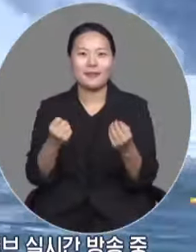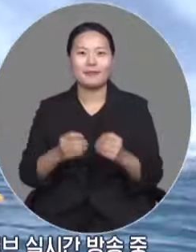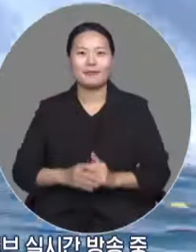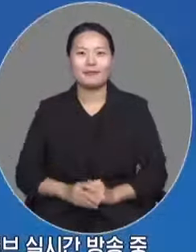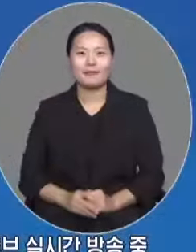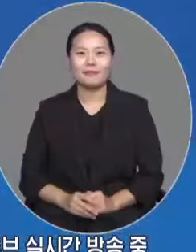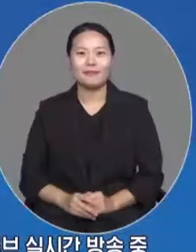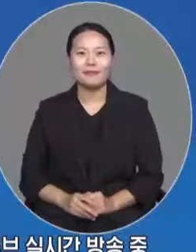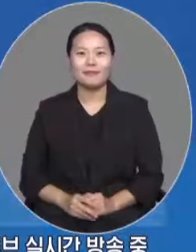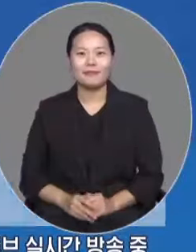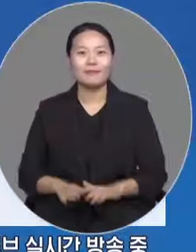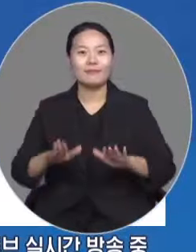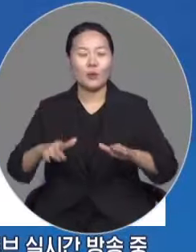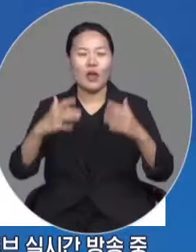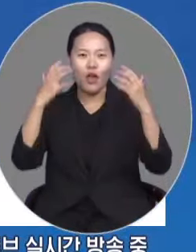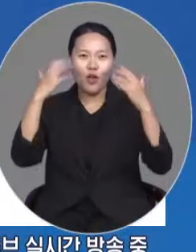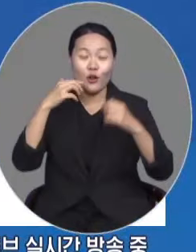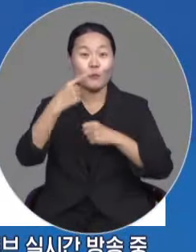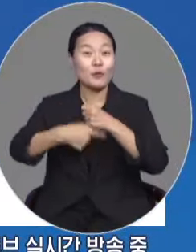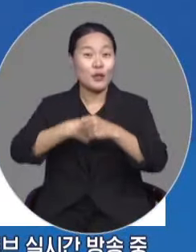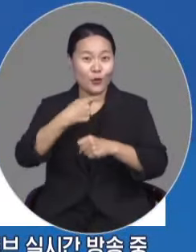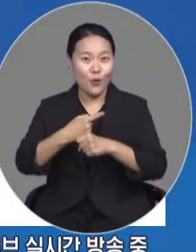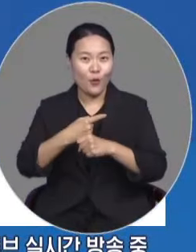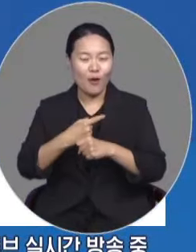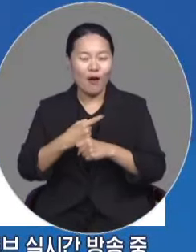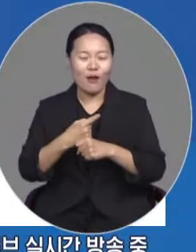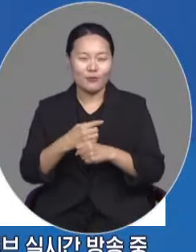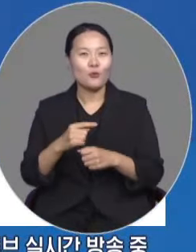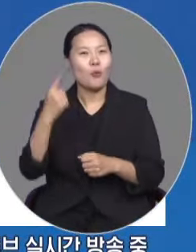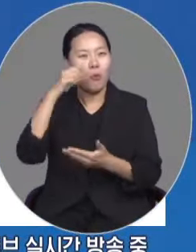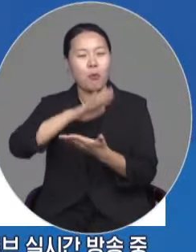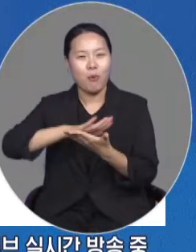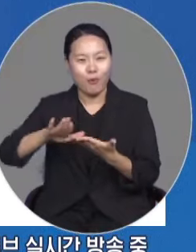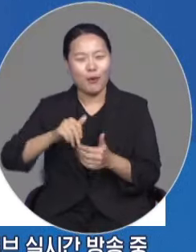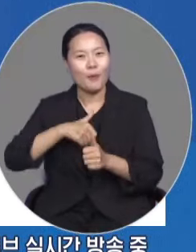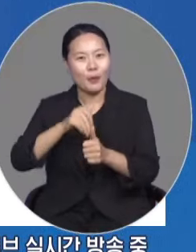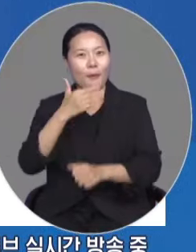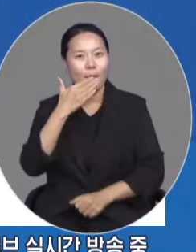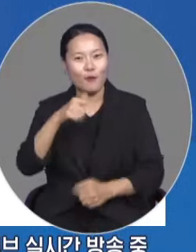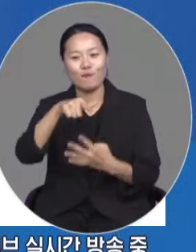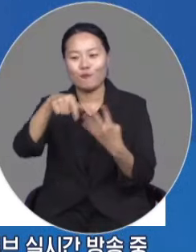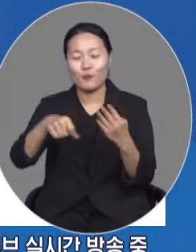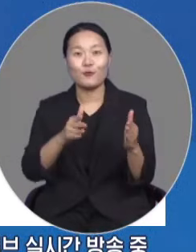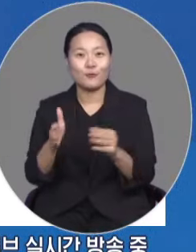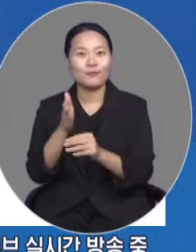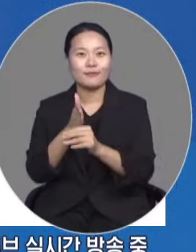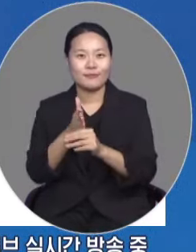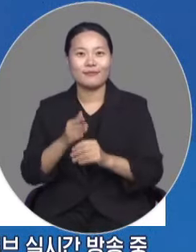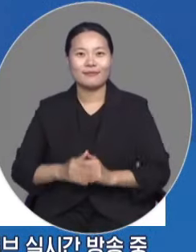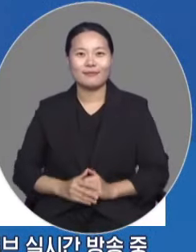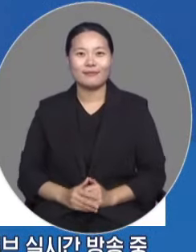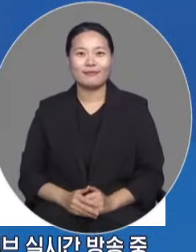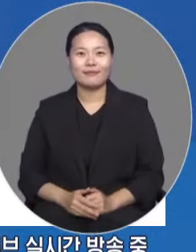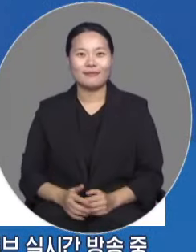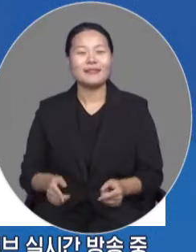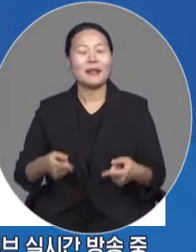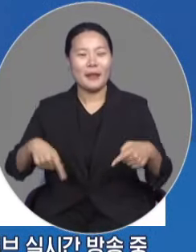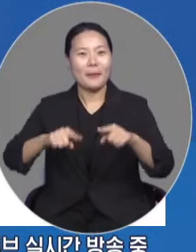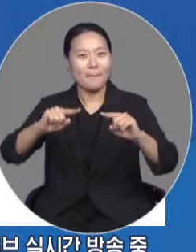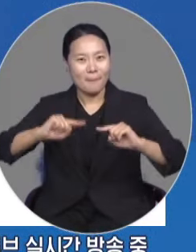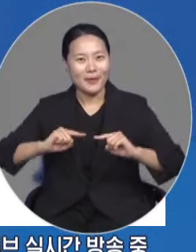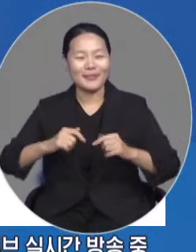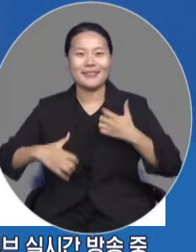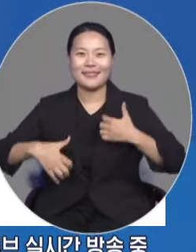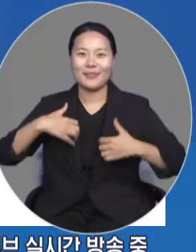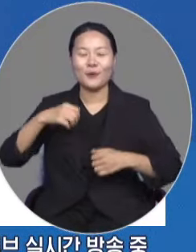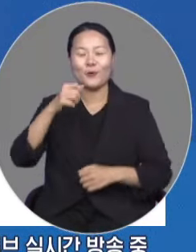이어집니다. 올 여름 한 해를 또 이렇게 힐링할 수 있는 그런 어떤 프로그램들이 많이 준비가 되어 있으니 함께 즐기시고